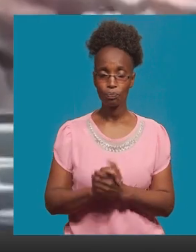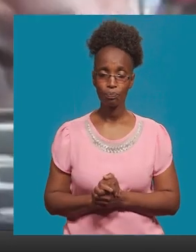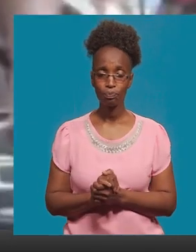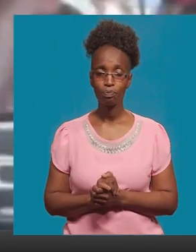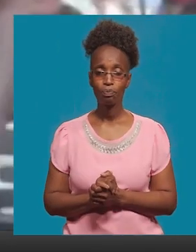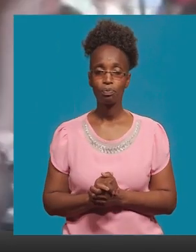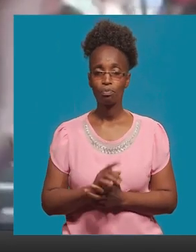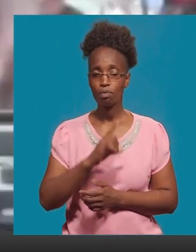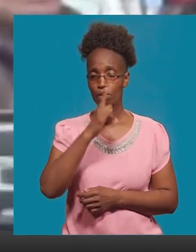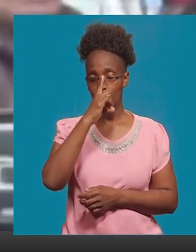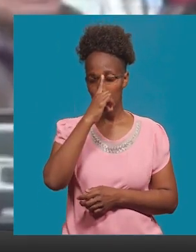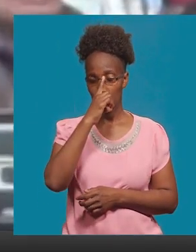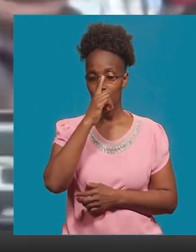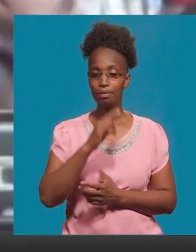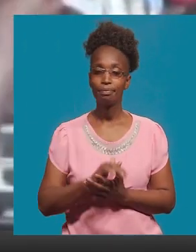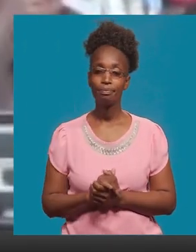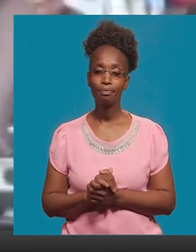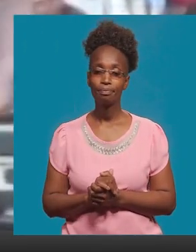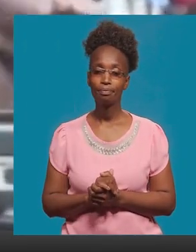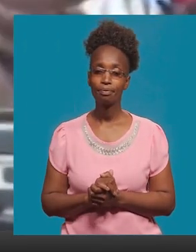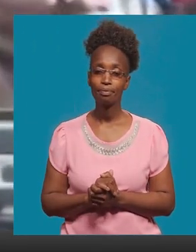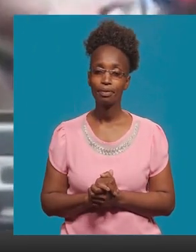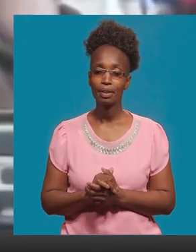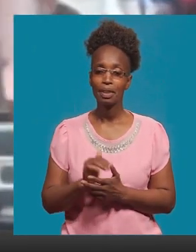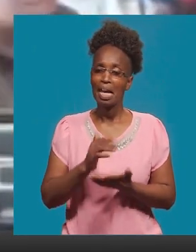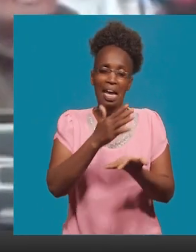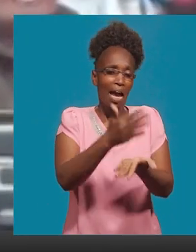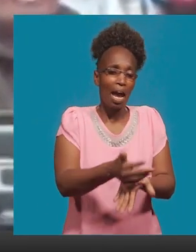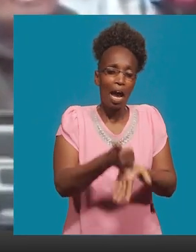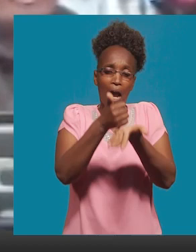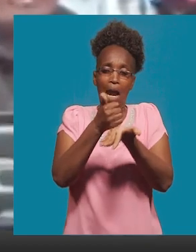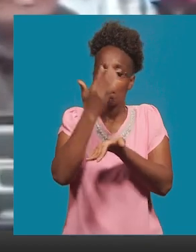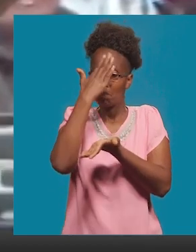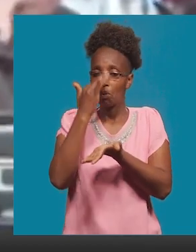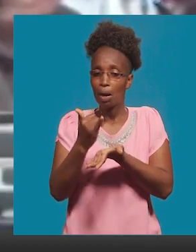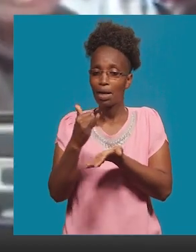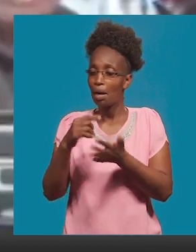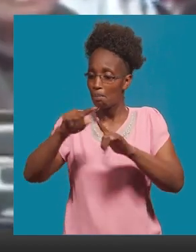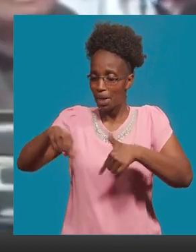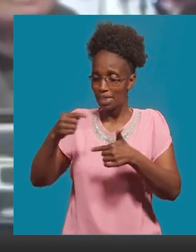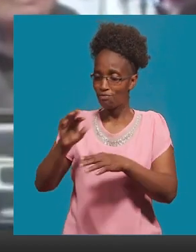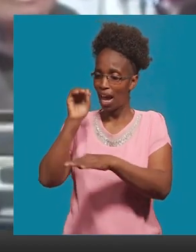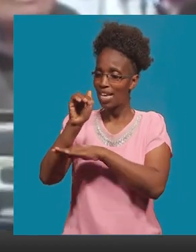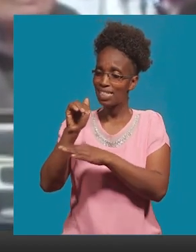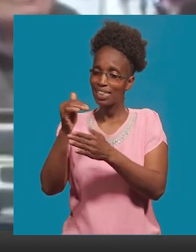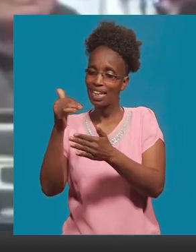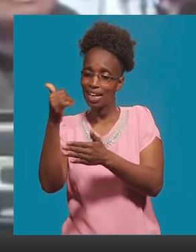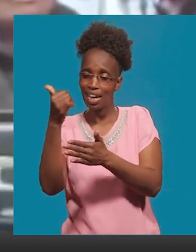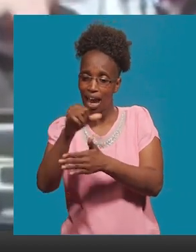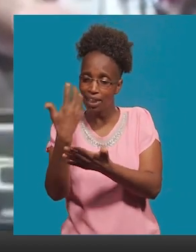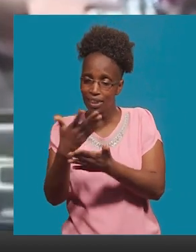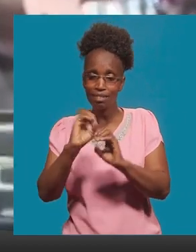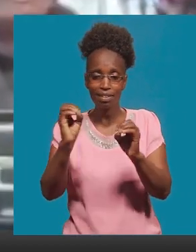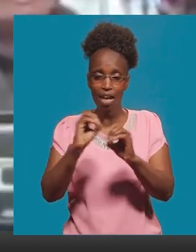kidogo. Ama namna gani? Si ndio? Na anisaidie, kwa sababu mimi siulizi kitu kwa